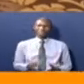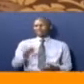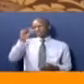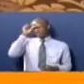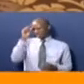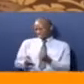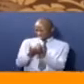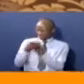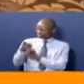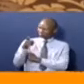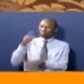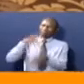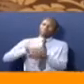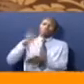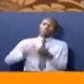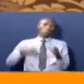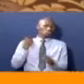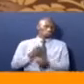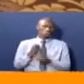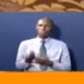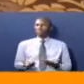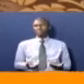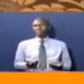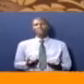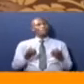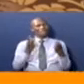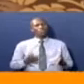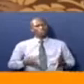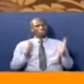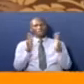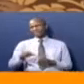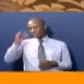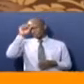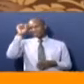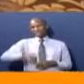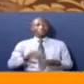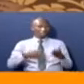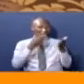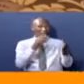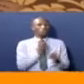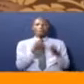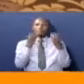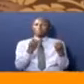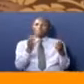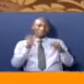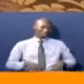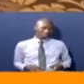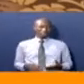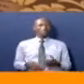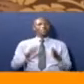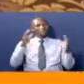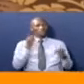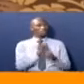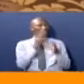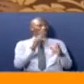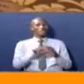isaidia watu kupata ajira. Na kwa namna nyingi, serikali yenyewe inaweza employ watu wengi sana. Serikali yetu ni like the biggest employer in the